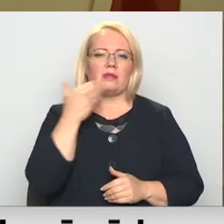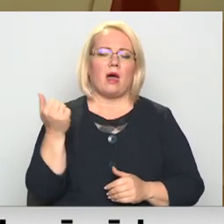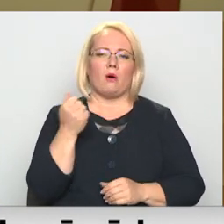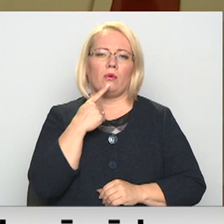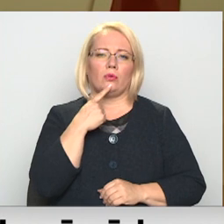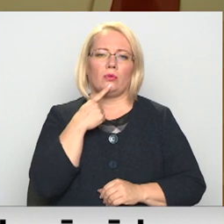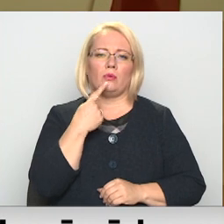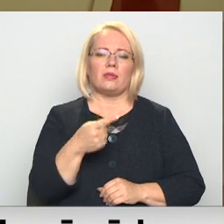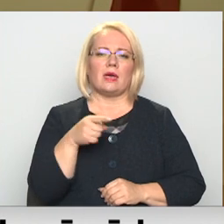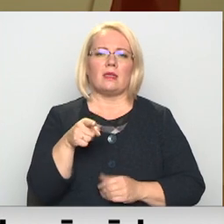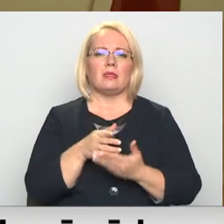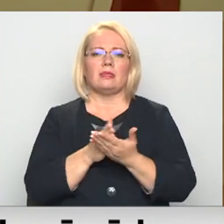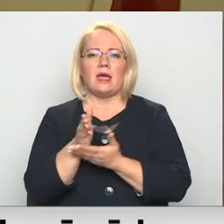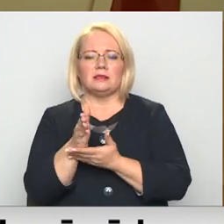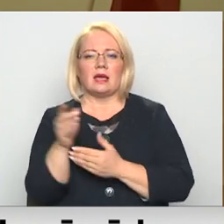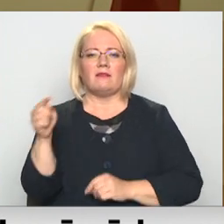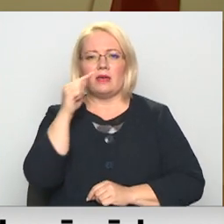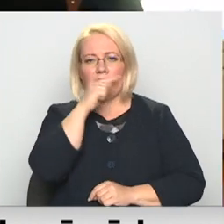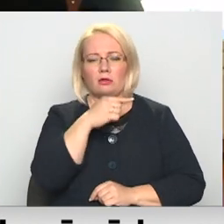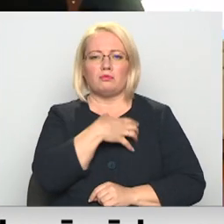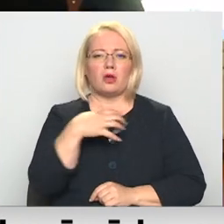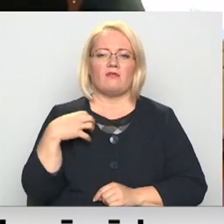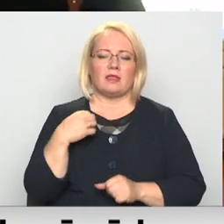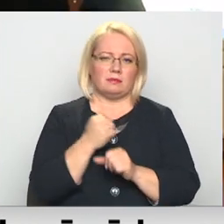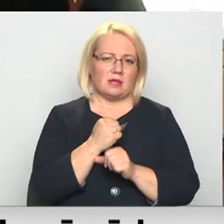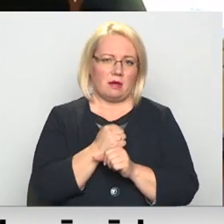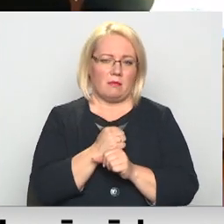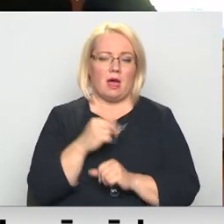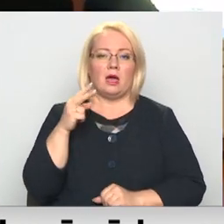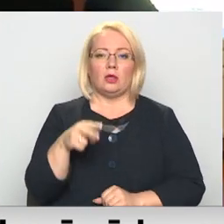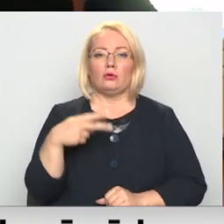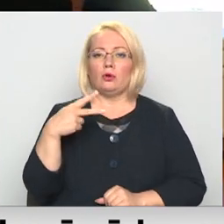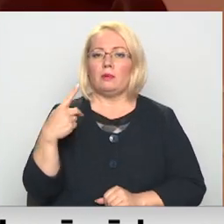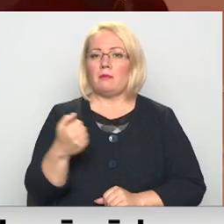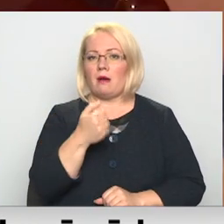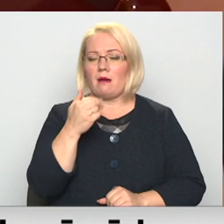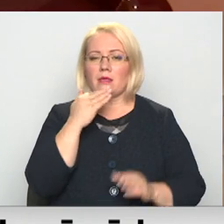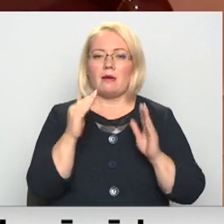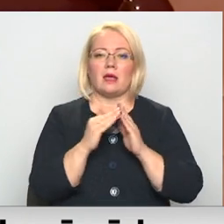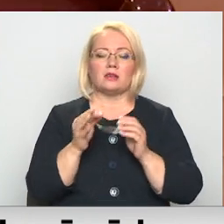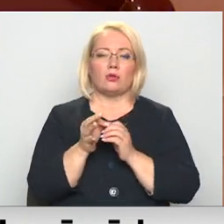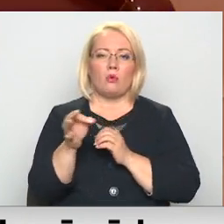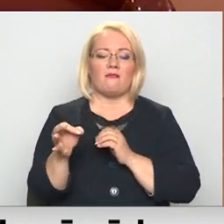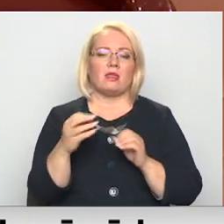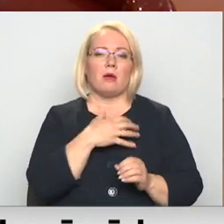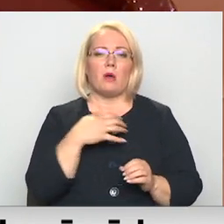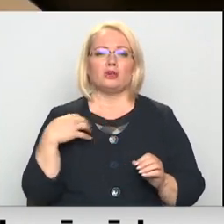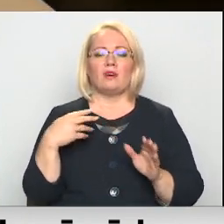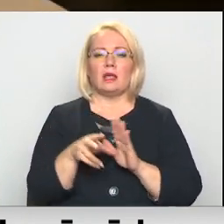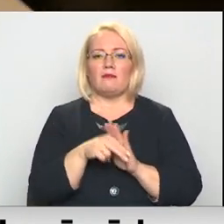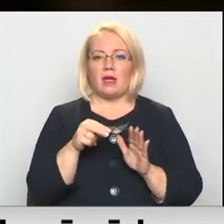šāda tendence, ka viņi ir vīlušies pašvaldības darbā. 2021. Gada Rēzeknes novada pašvaldības